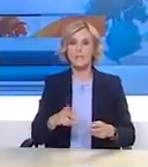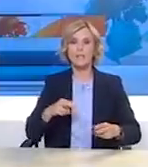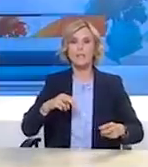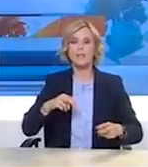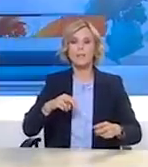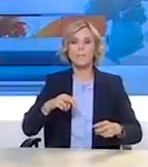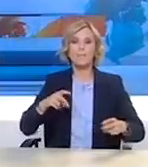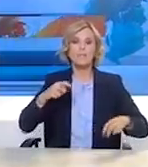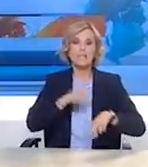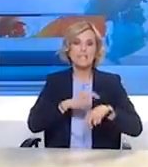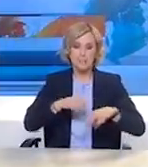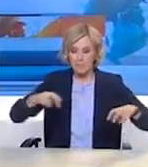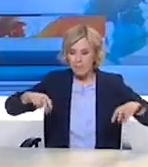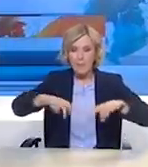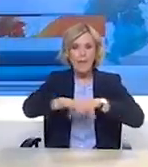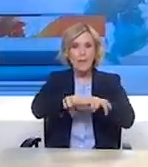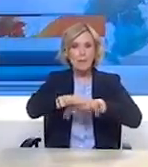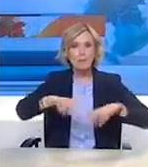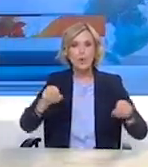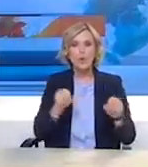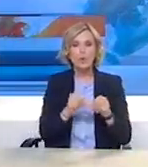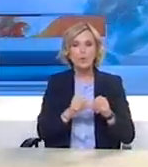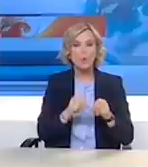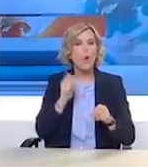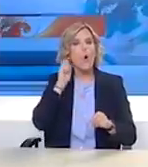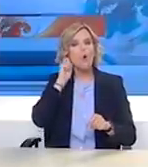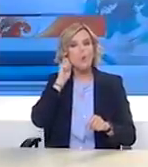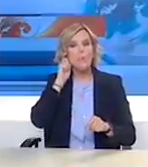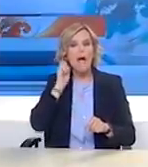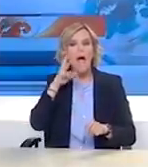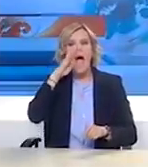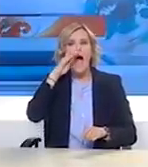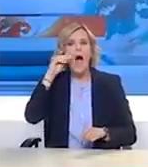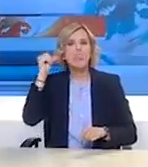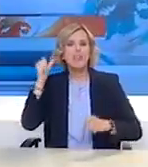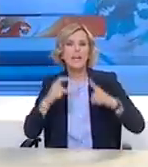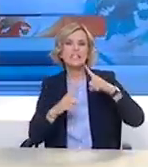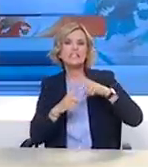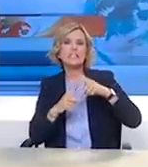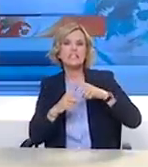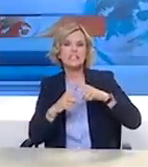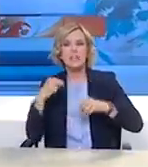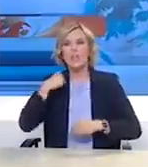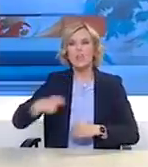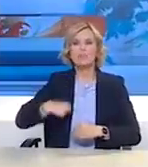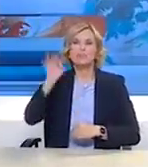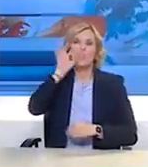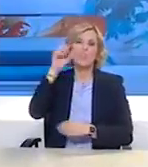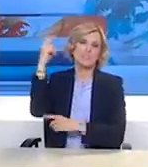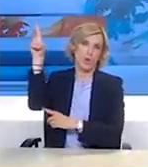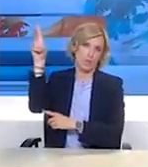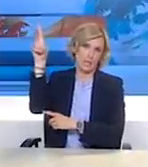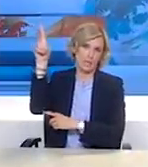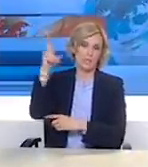πολιτών στην περιπατητική ζώνη που είναι εφαπτώμενη στην οδό Ανδρέα Τρίτη στην περιοχή Νέας Πολιτείας Ευόσμου του Δήμου Κορδελιού Ευόσμου. Για τις